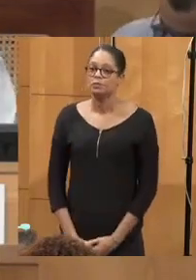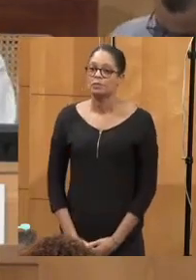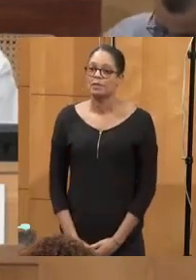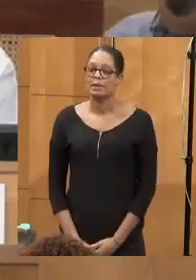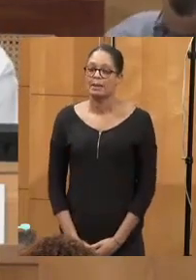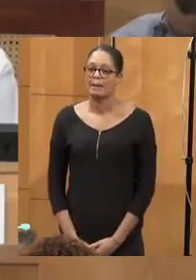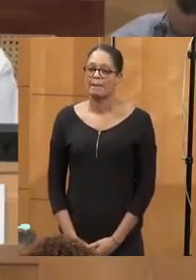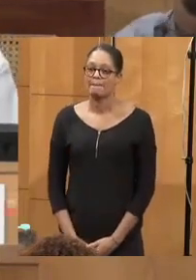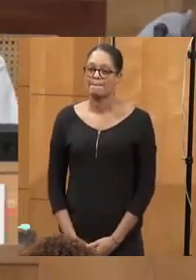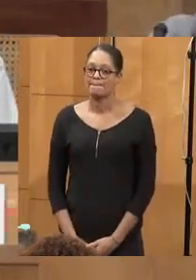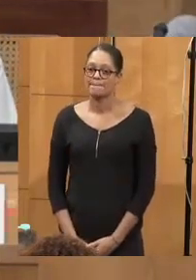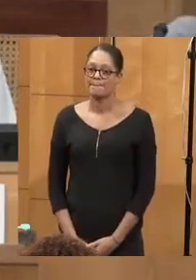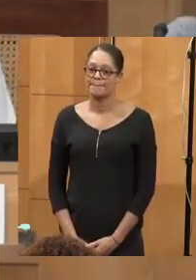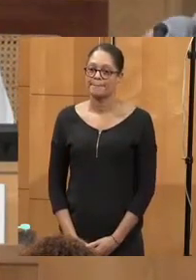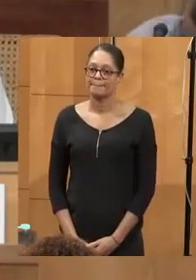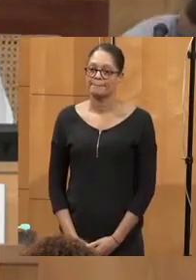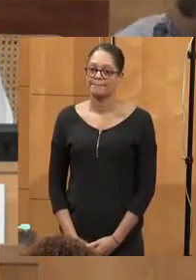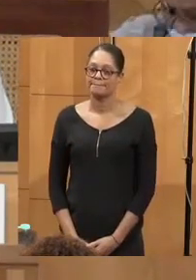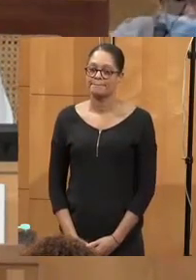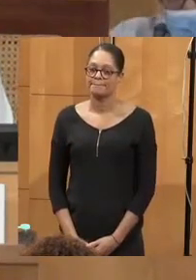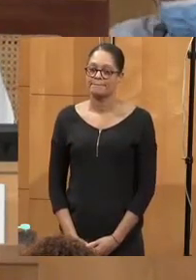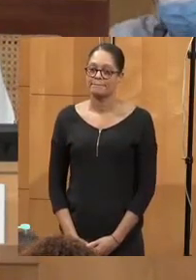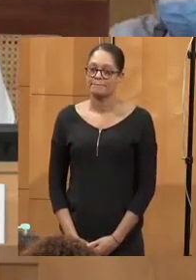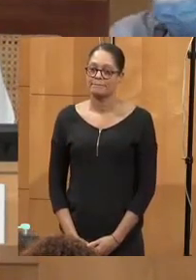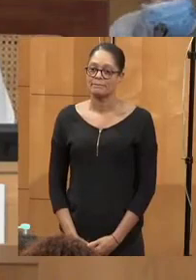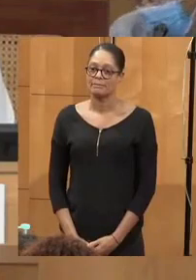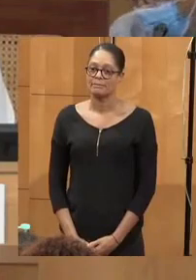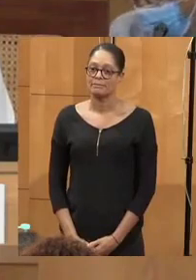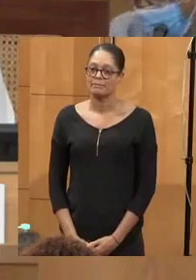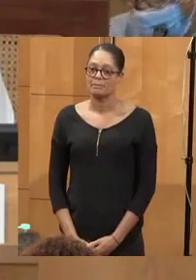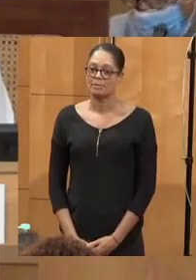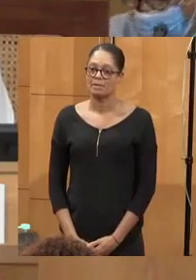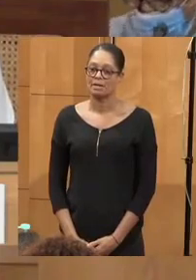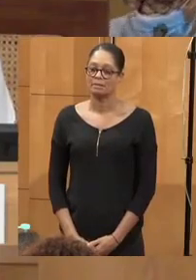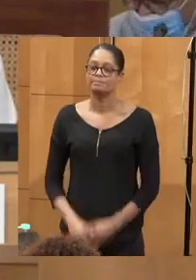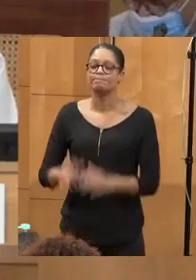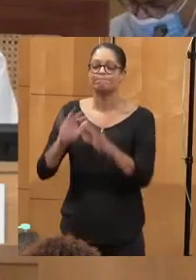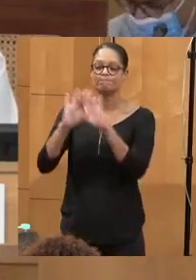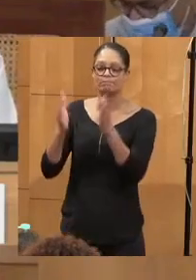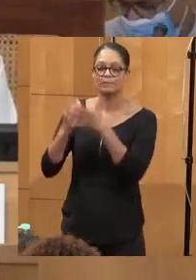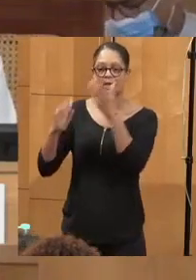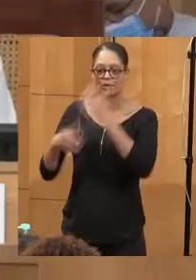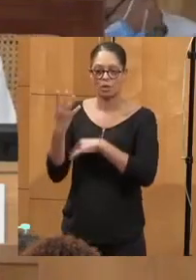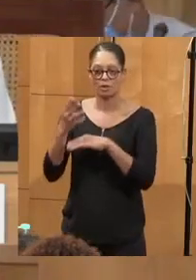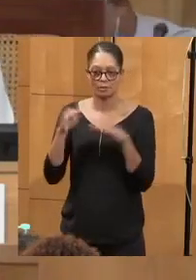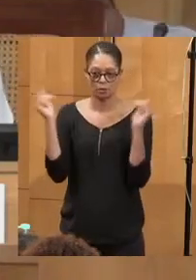Bon, on ne chipotera pas sur ça, les amis. Allez, alors, avec 14 abstentions.